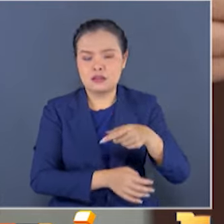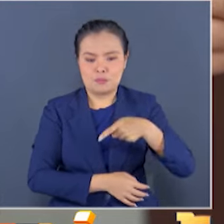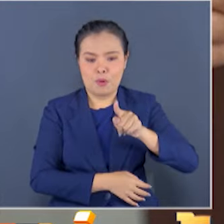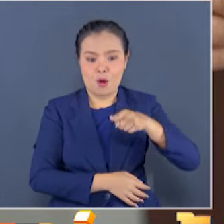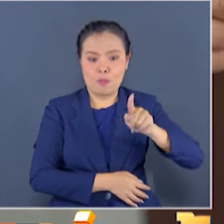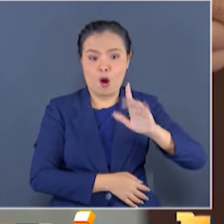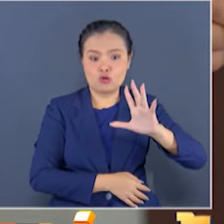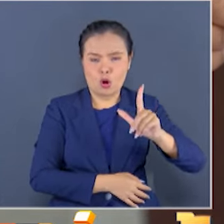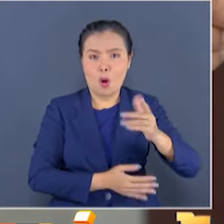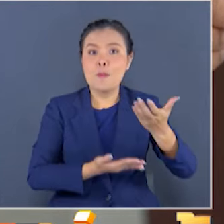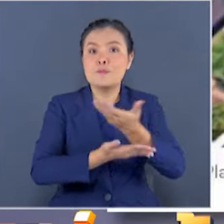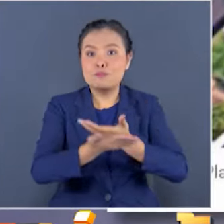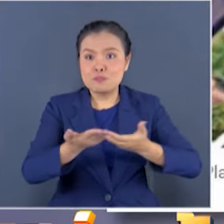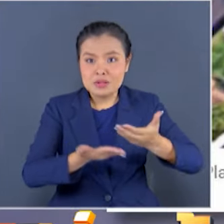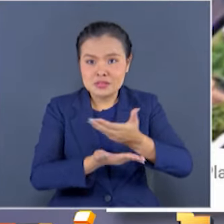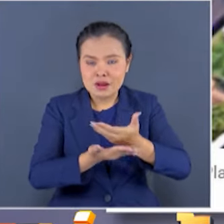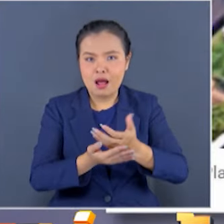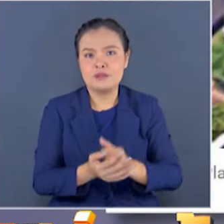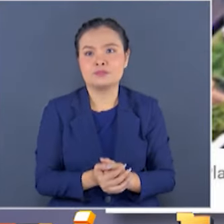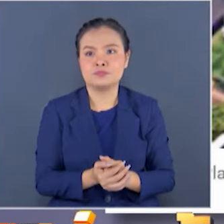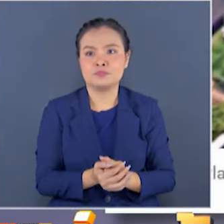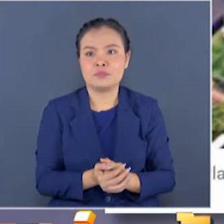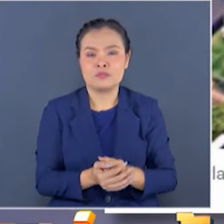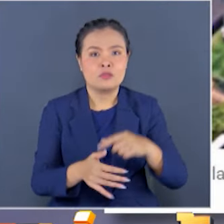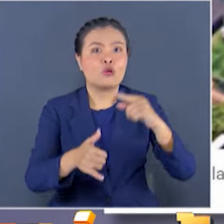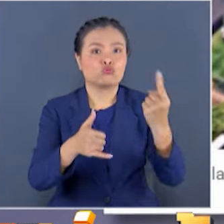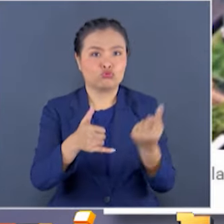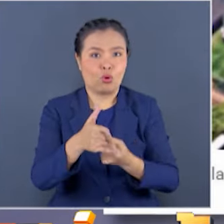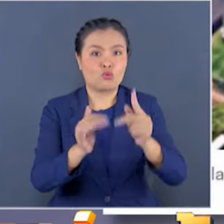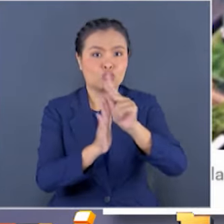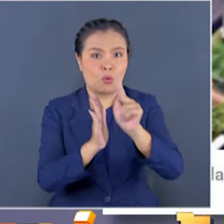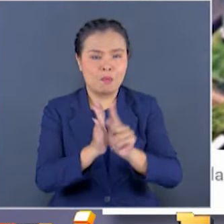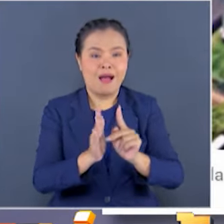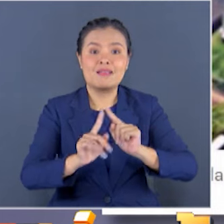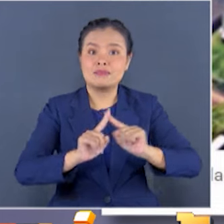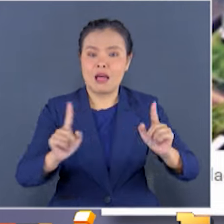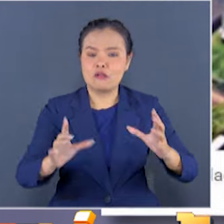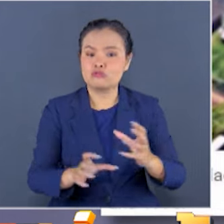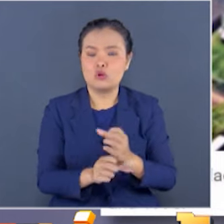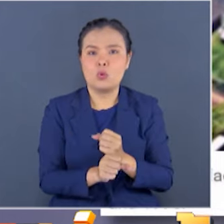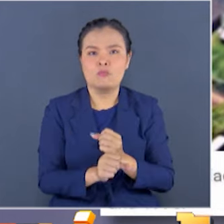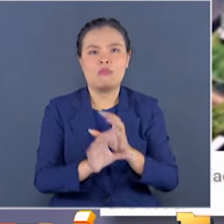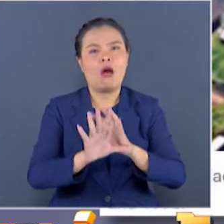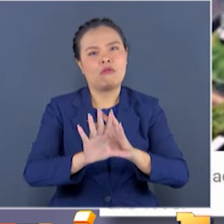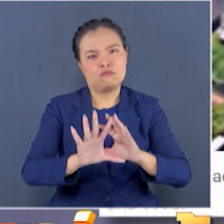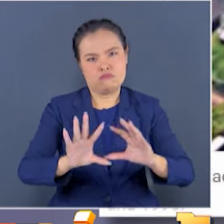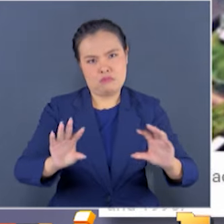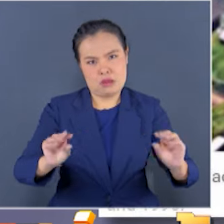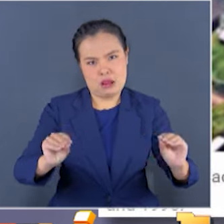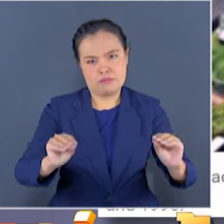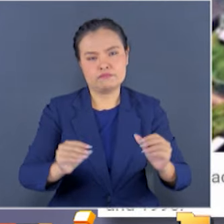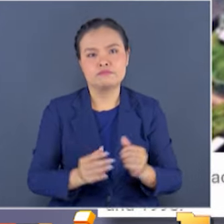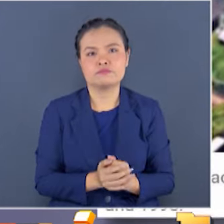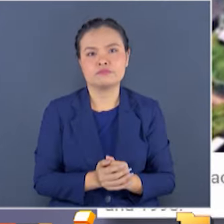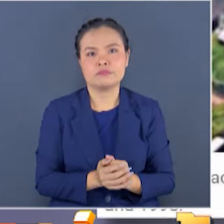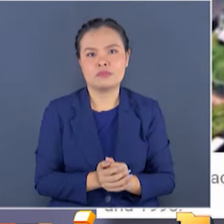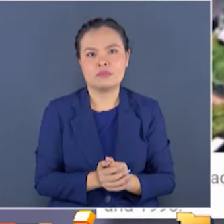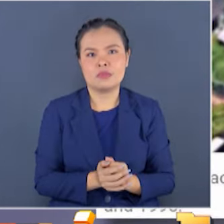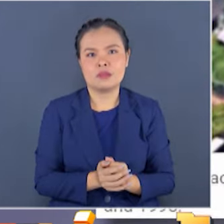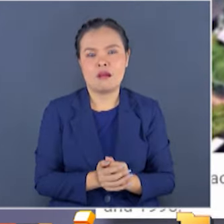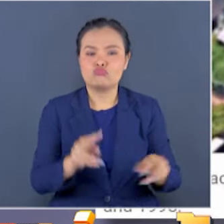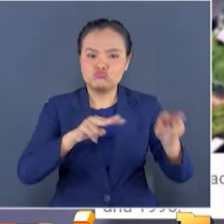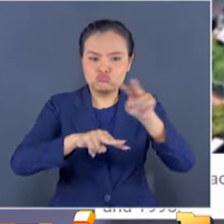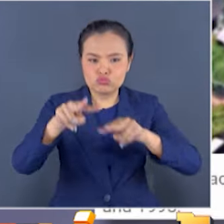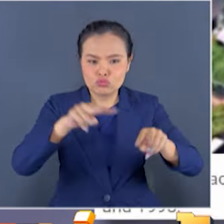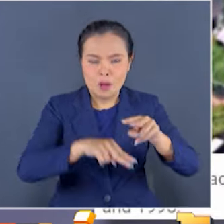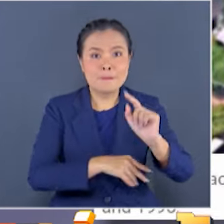ช.พิจารณาไปแล้วนะคะเห็นว่าจะแจ้งข้อกล่าวหาแต่สุดท้ายเงียบก็เลยเดี๋ยวจะไปตามความคืบหน้าเ